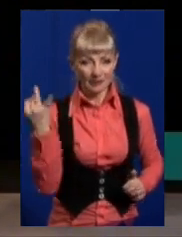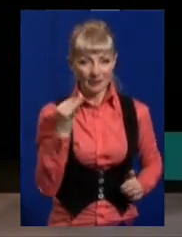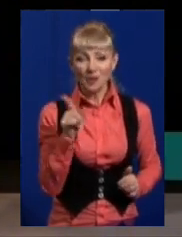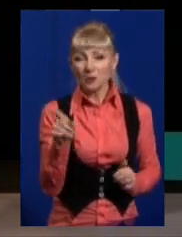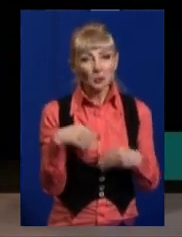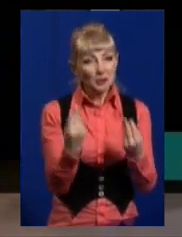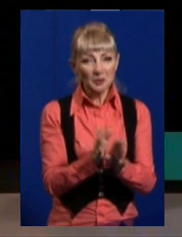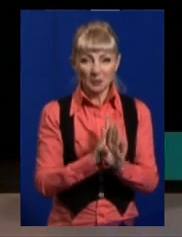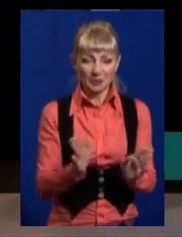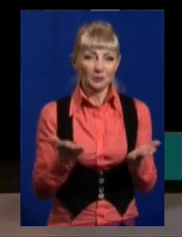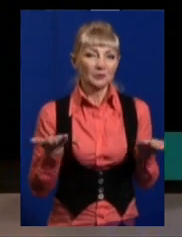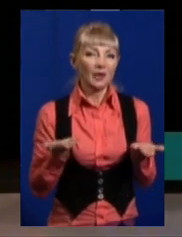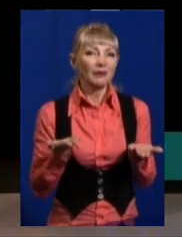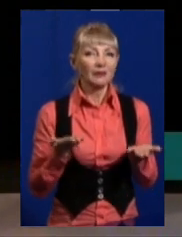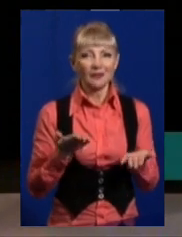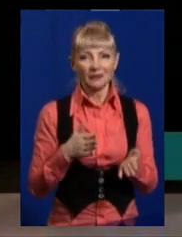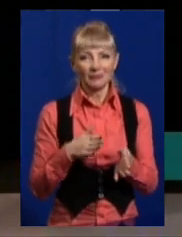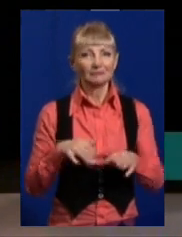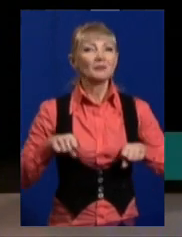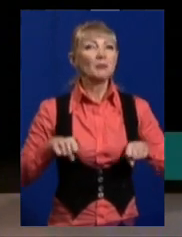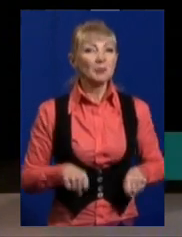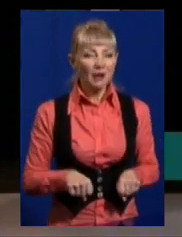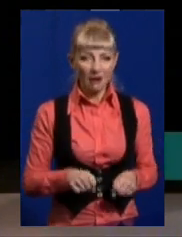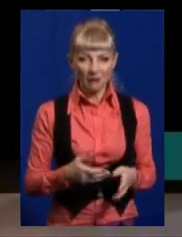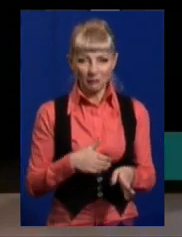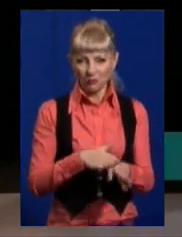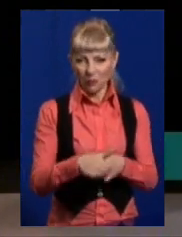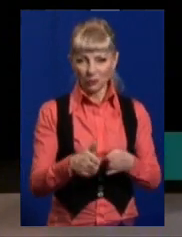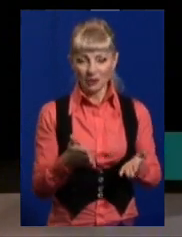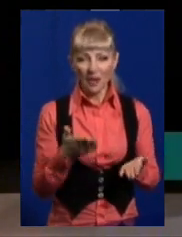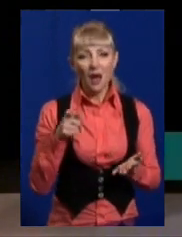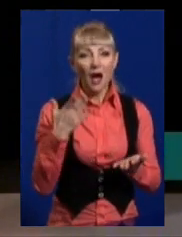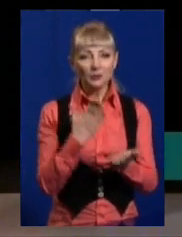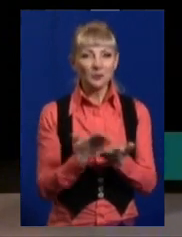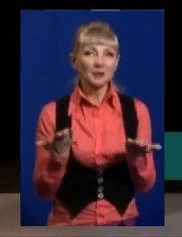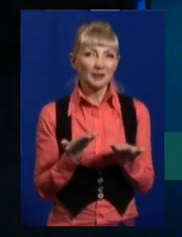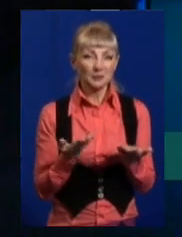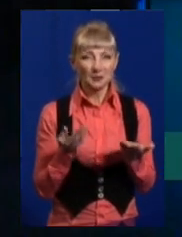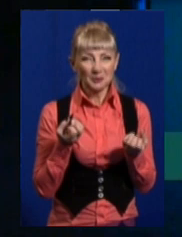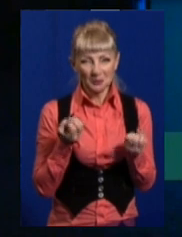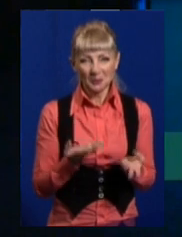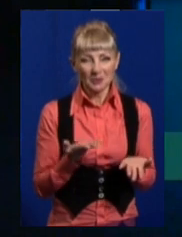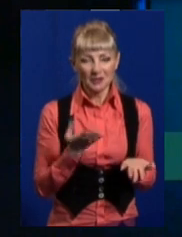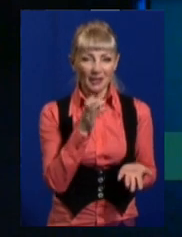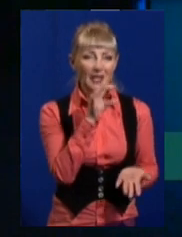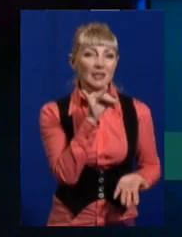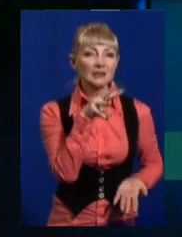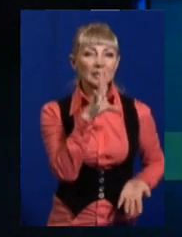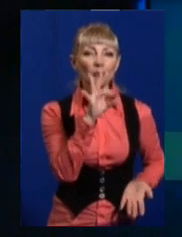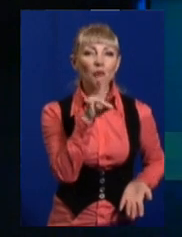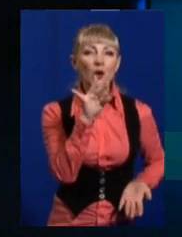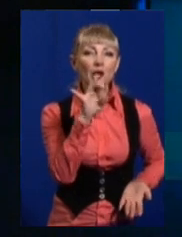групи надзвичайних якихось повноважень, тобто воно має більше такий символічний характер. Ви кажете навколо